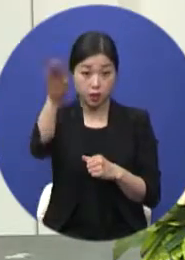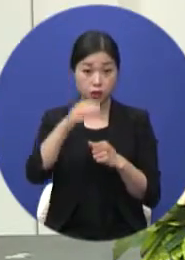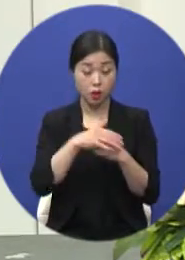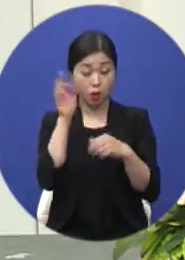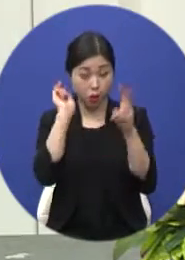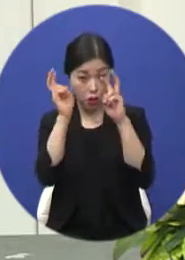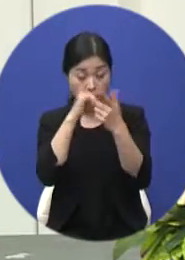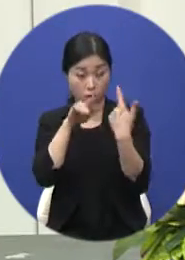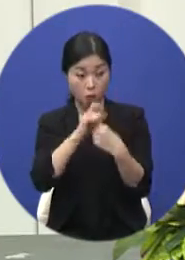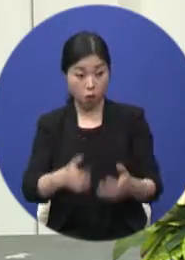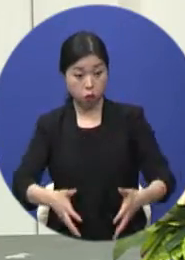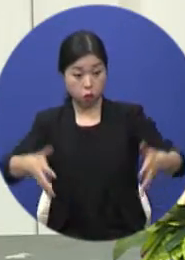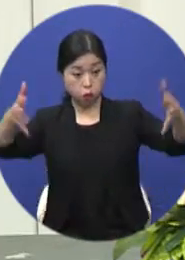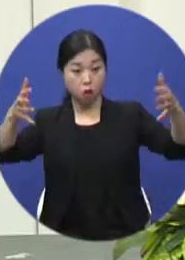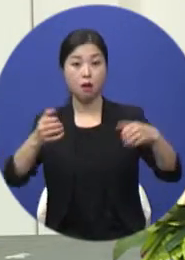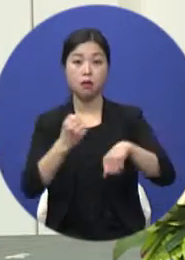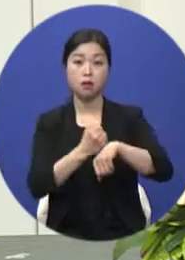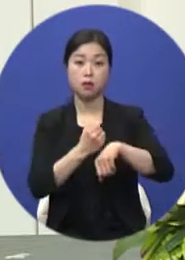회사가 더 커져서